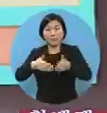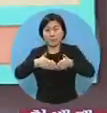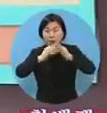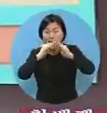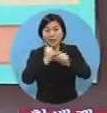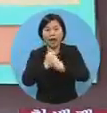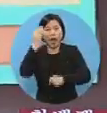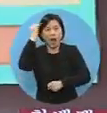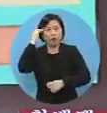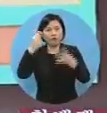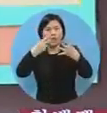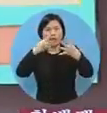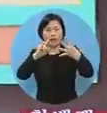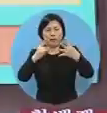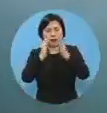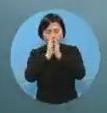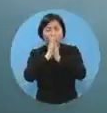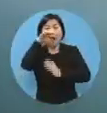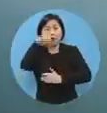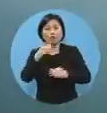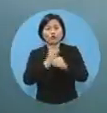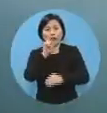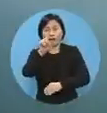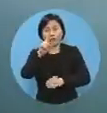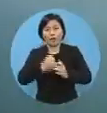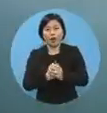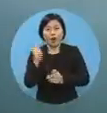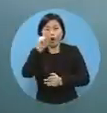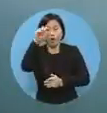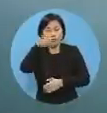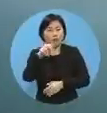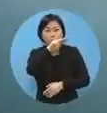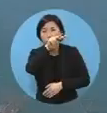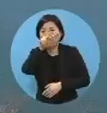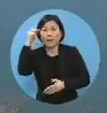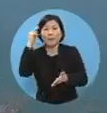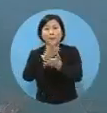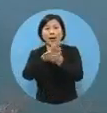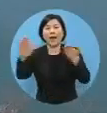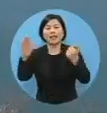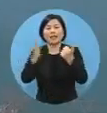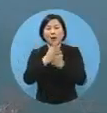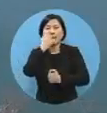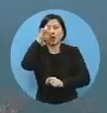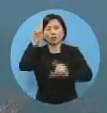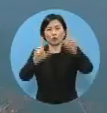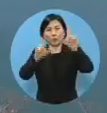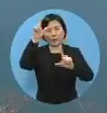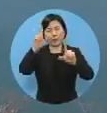기도처 중에 한 곳입니다. 어디서 보든지 간에 시야에 막힘이 없어 멋진 풍광을